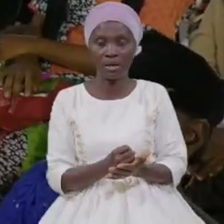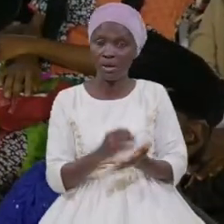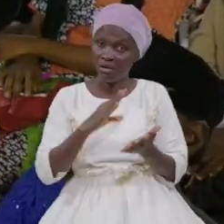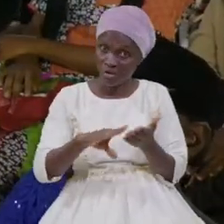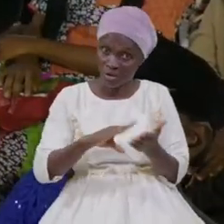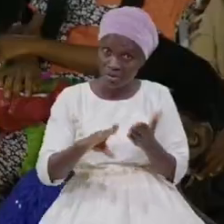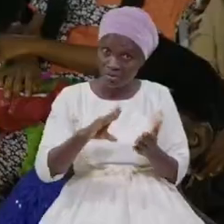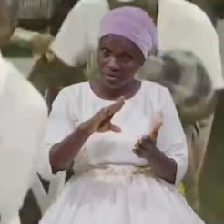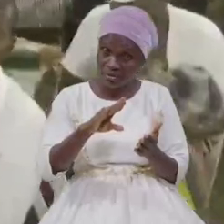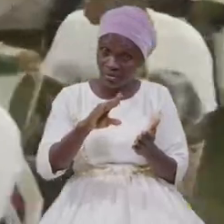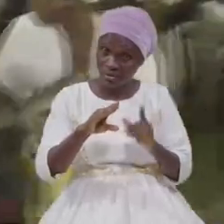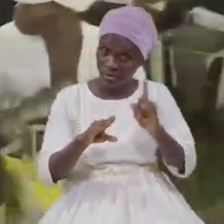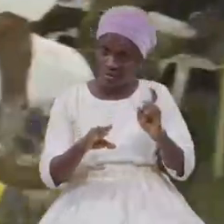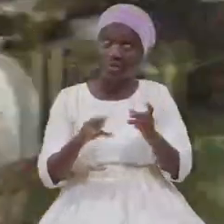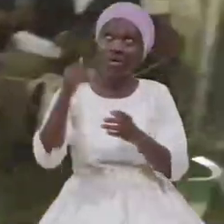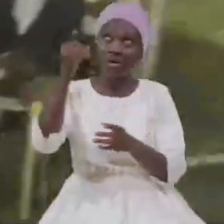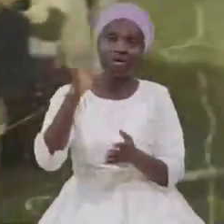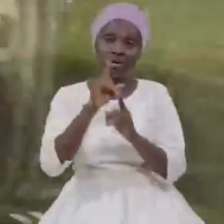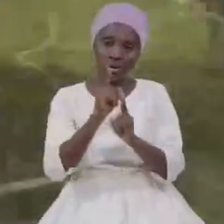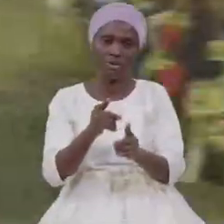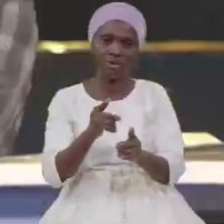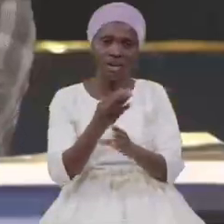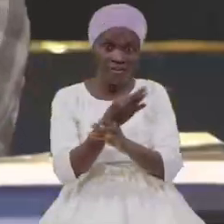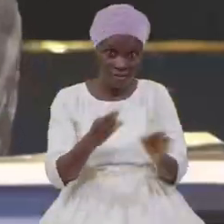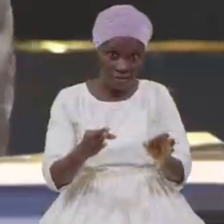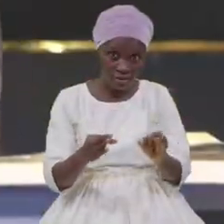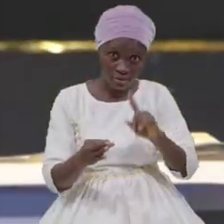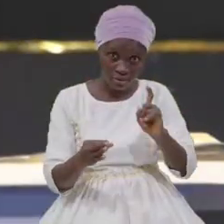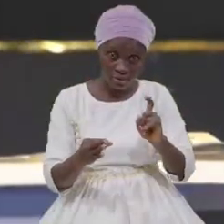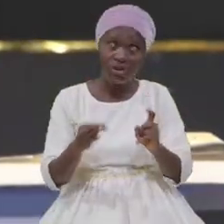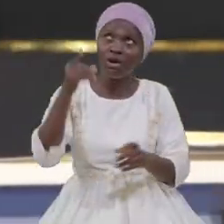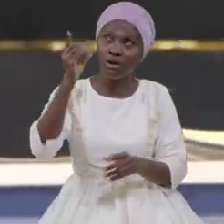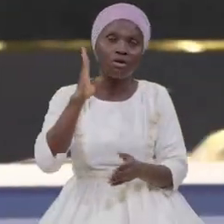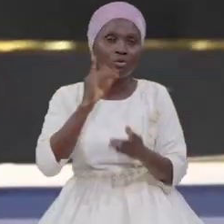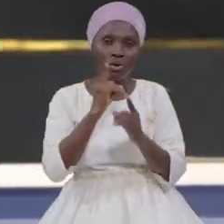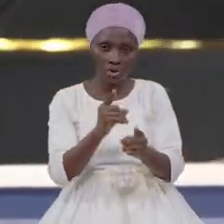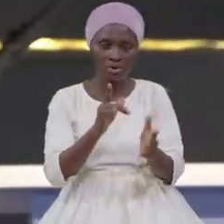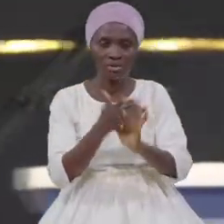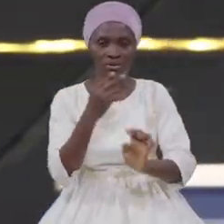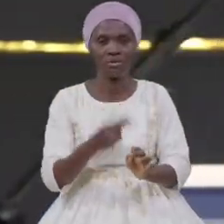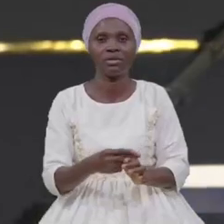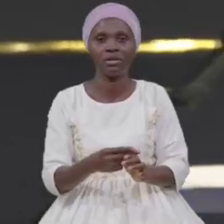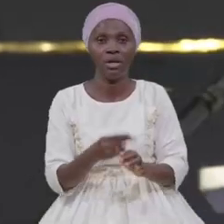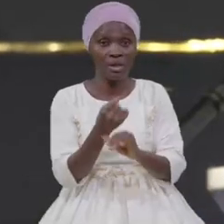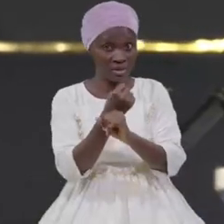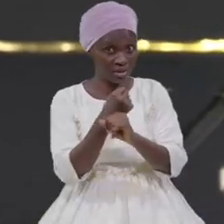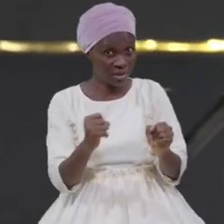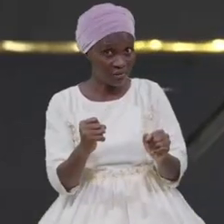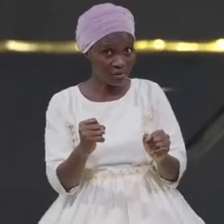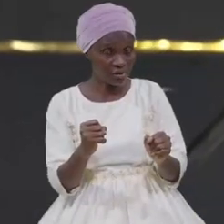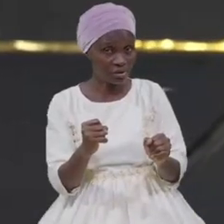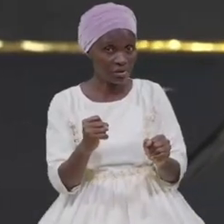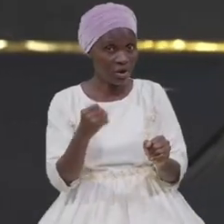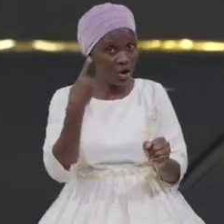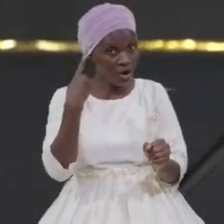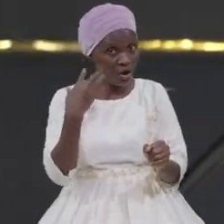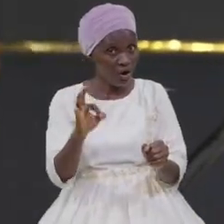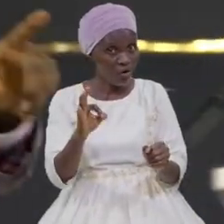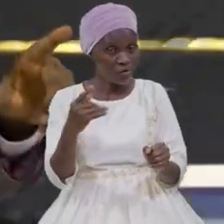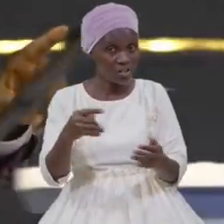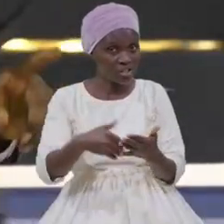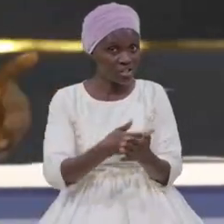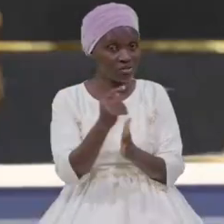va t'exaucer. La libération, Dieu va t'exaucer. Le salut du Nouveau